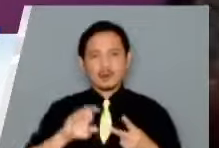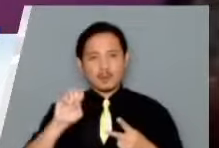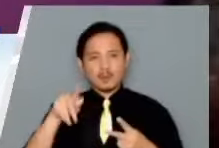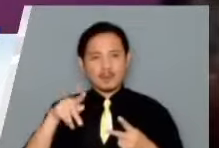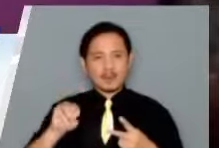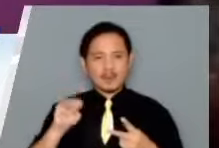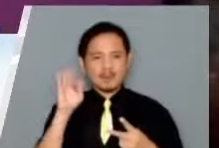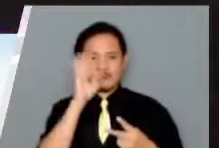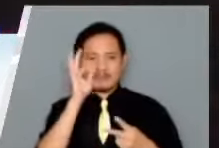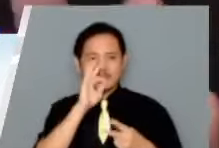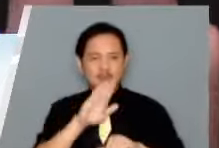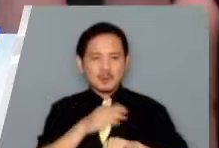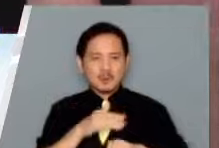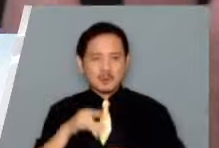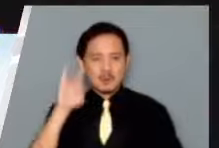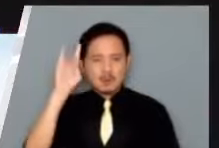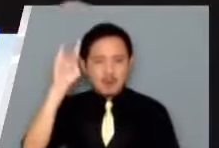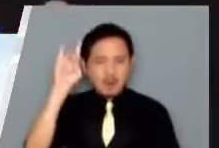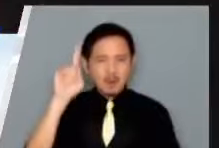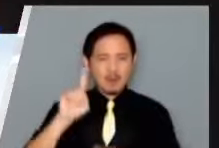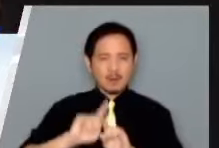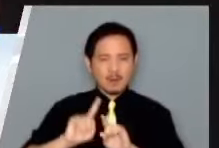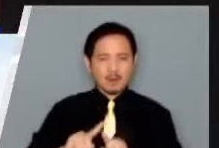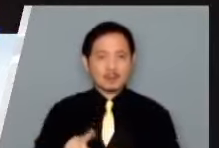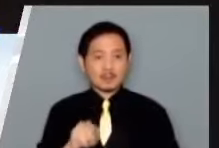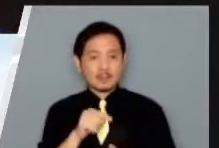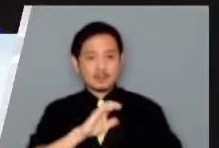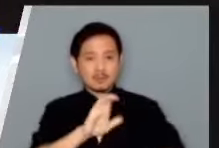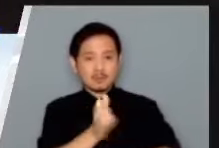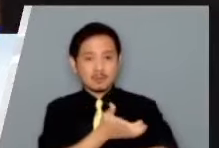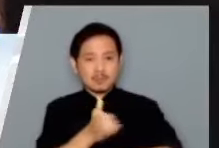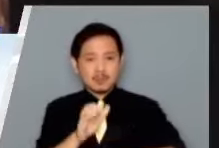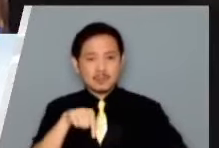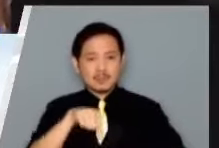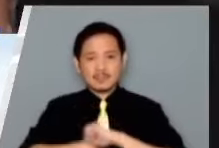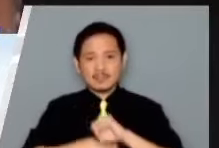Anthony Rosaldo Live in Concert sa Music Museum sa January